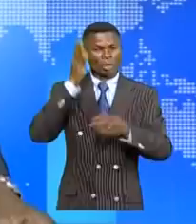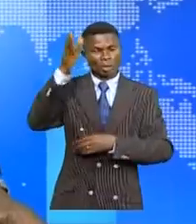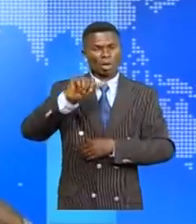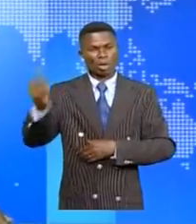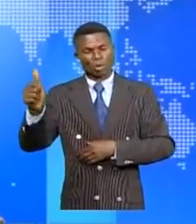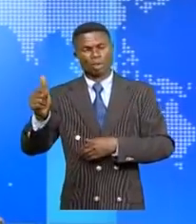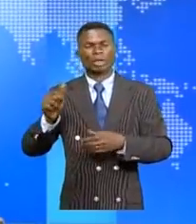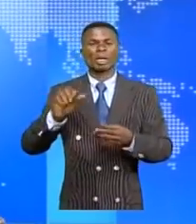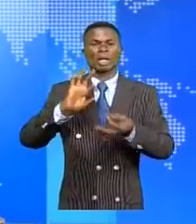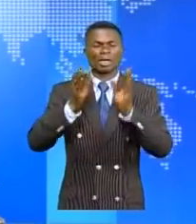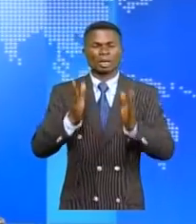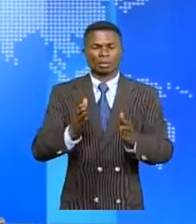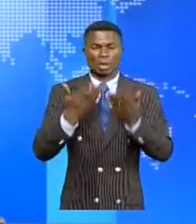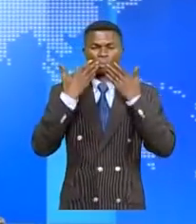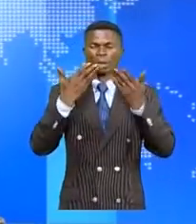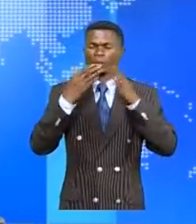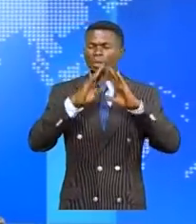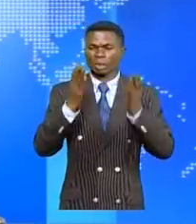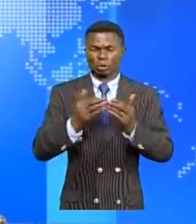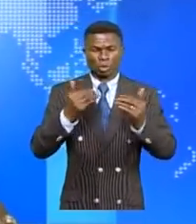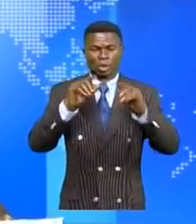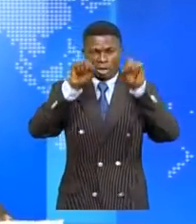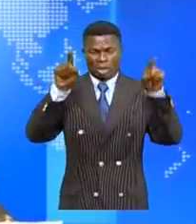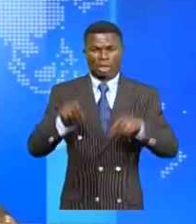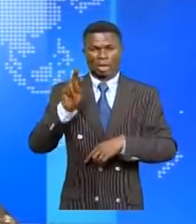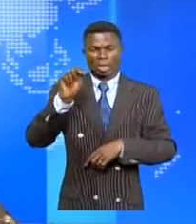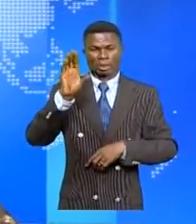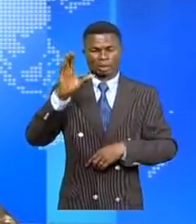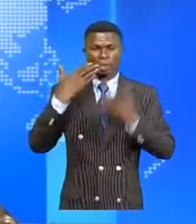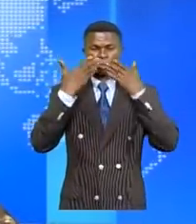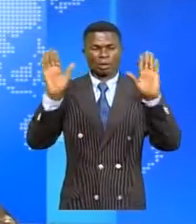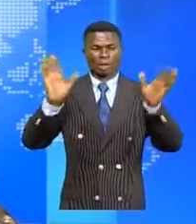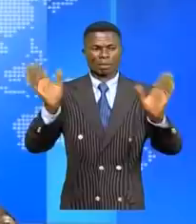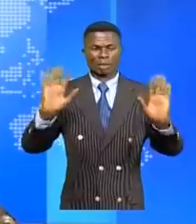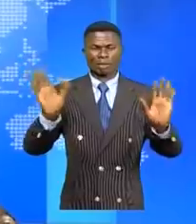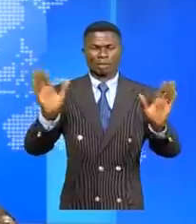plaisir. D'ici là, portez-vous bien. Continuez à suivre les programmes de la RTNC. Au revoir.